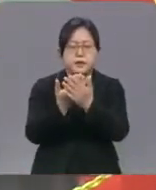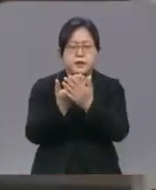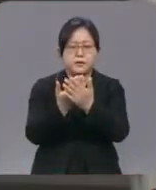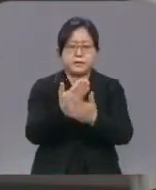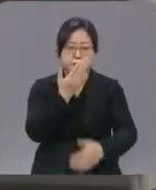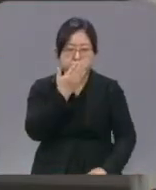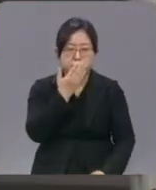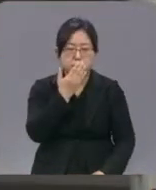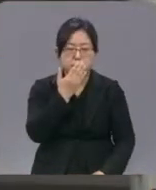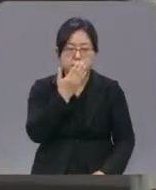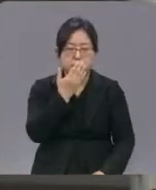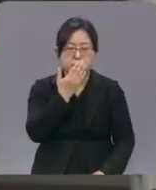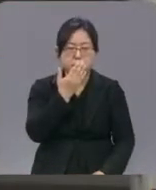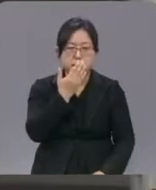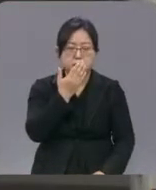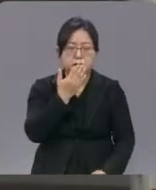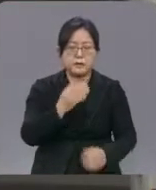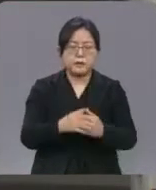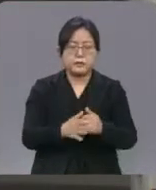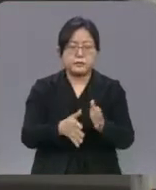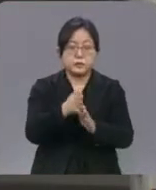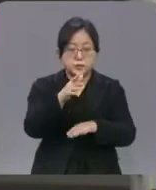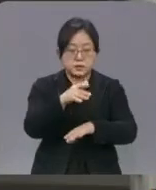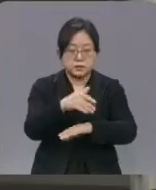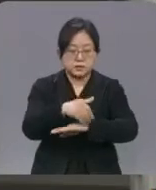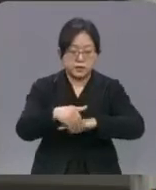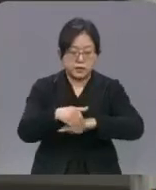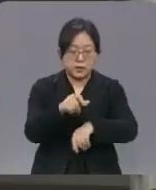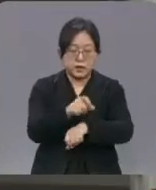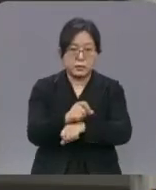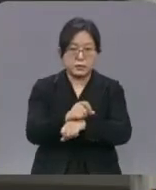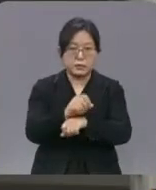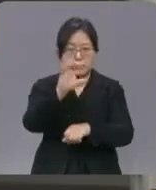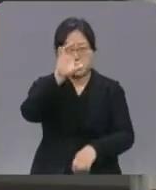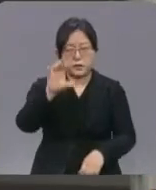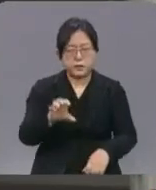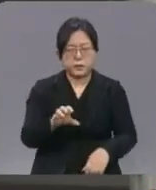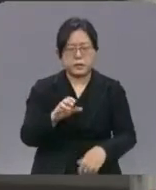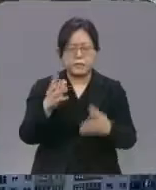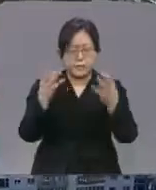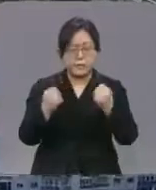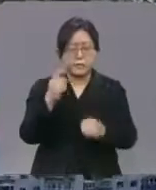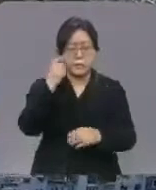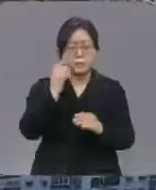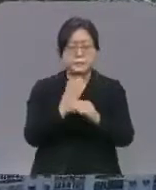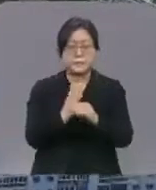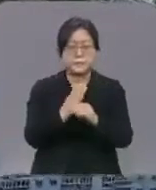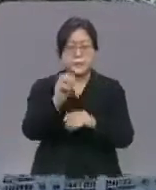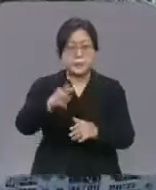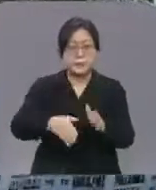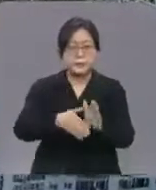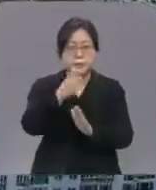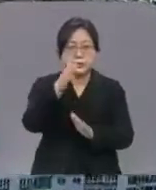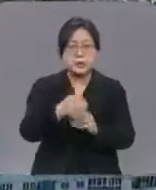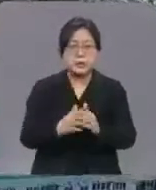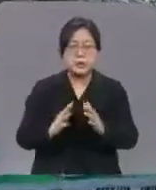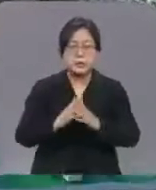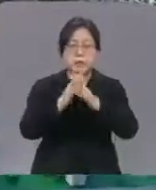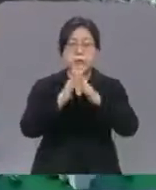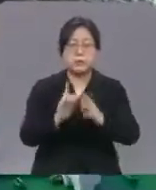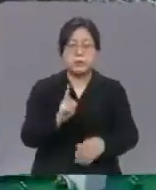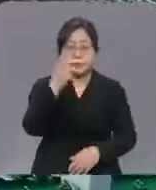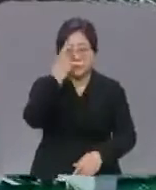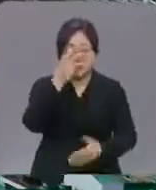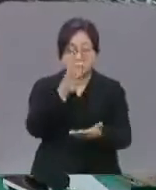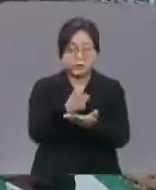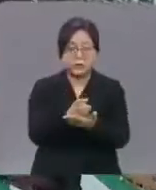가능성이 지금까지 도시계획 행정 관행으로 봐서 훨씬 높은 거죠. 광주시는 건물 높이 관리